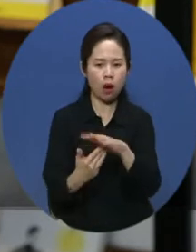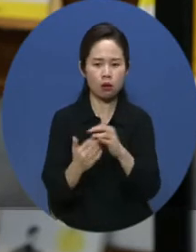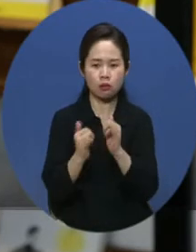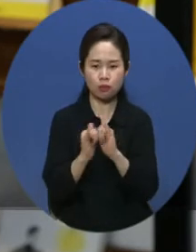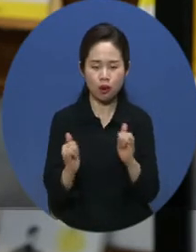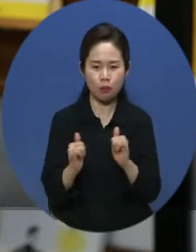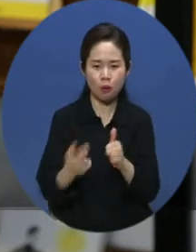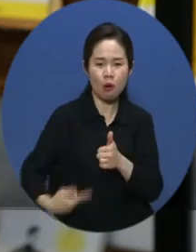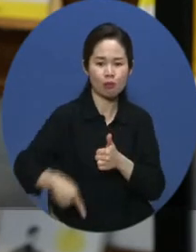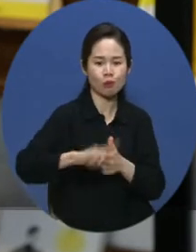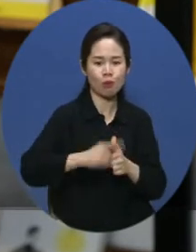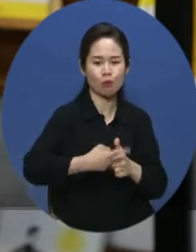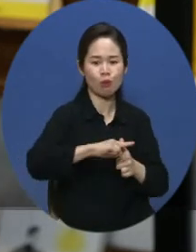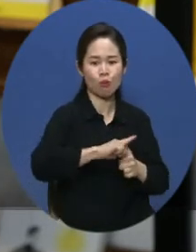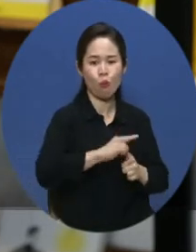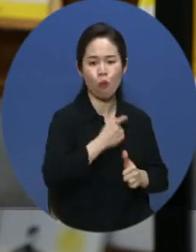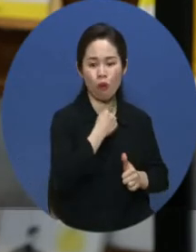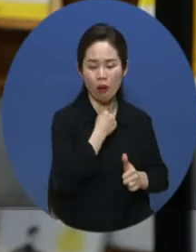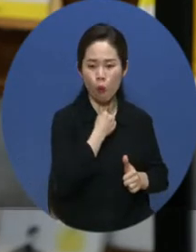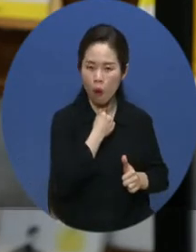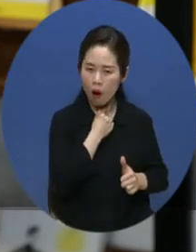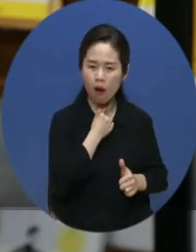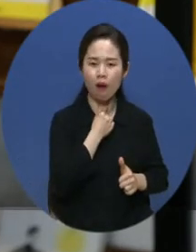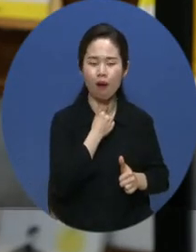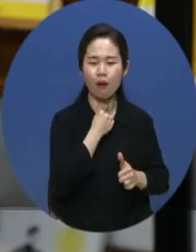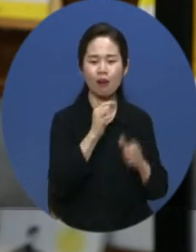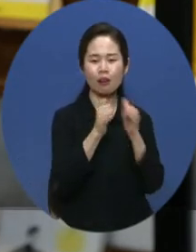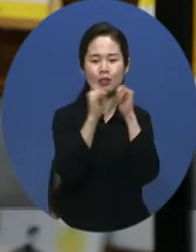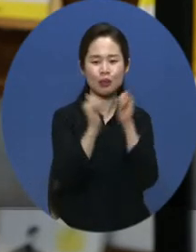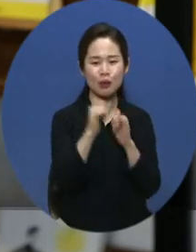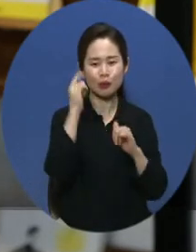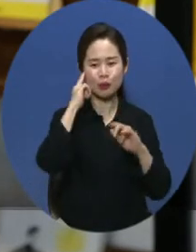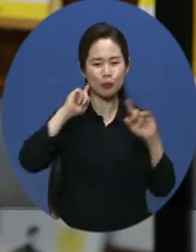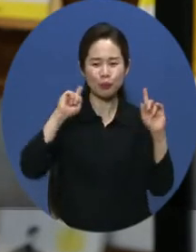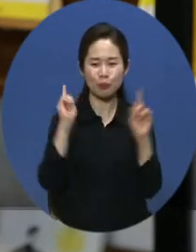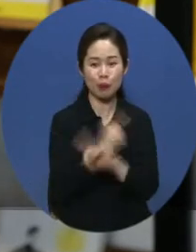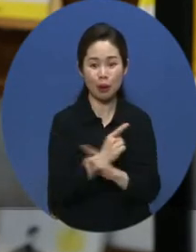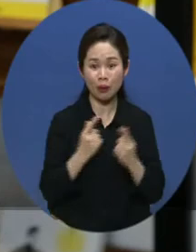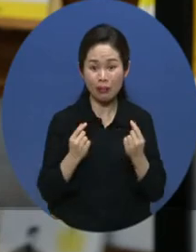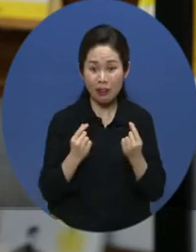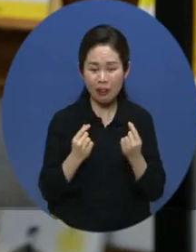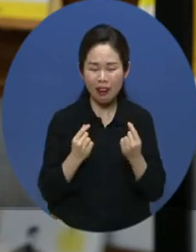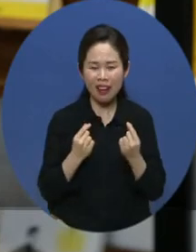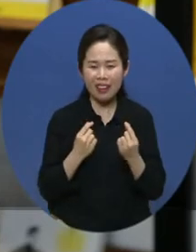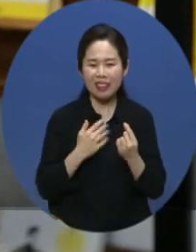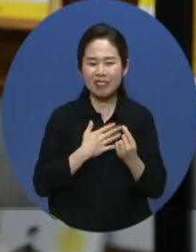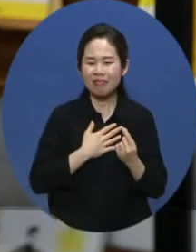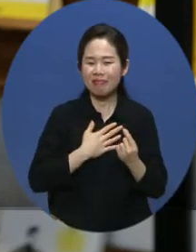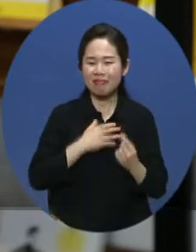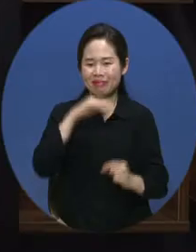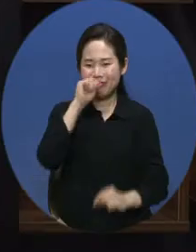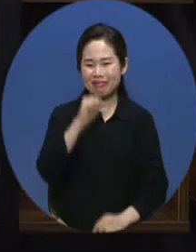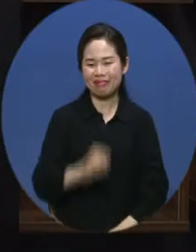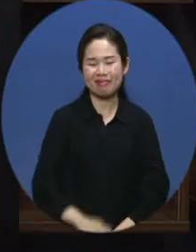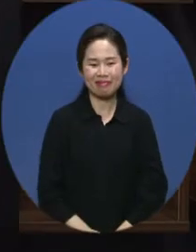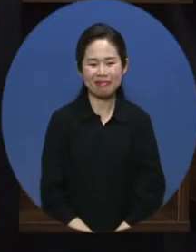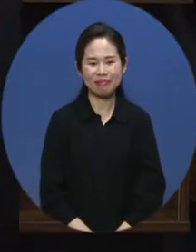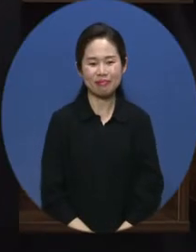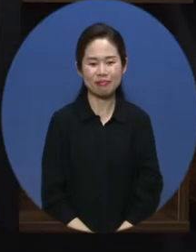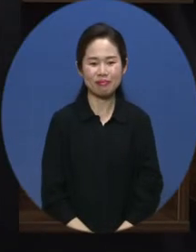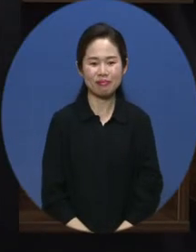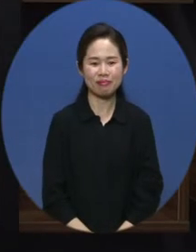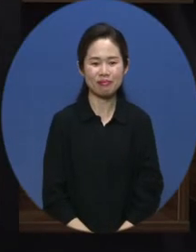싶어 하게 됐다라는 부분, 사회적인 인식이 바뀌었다라는 게 가장 뿌듯한 것 같습니다. 그럼